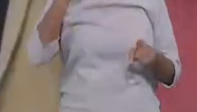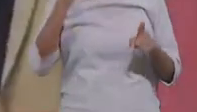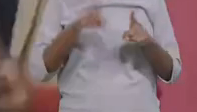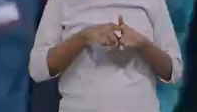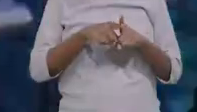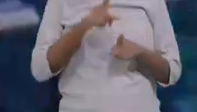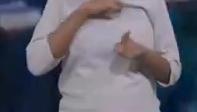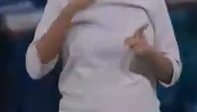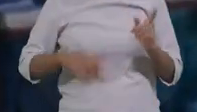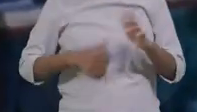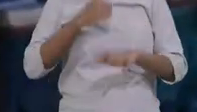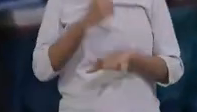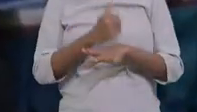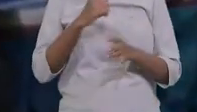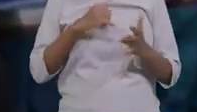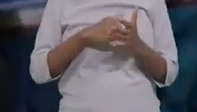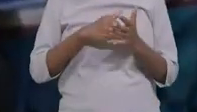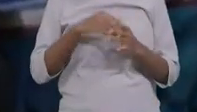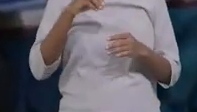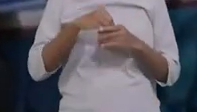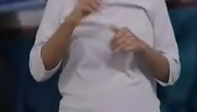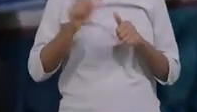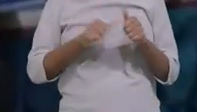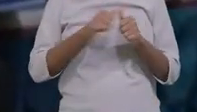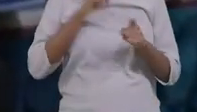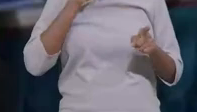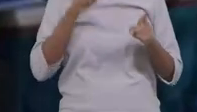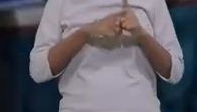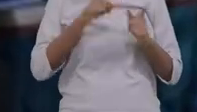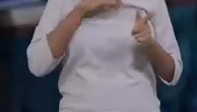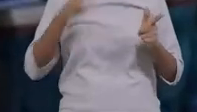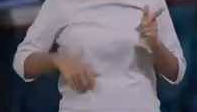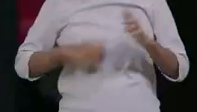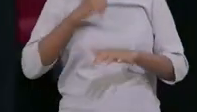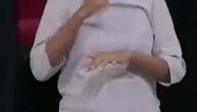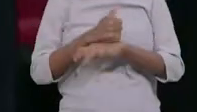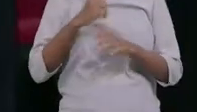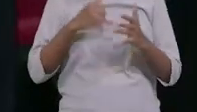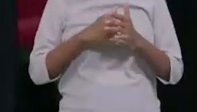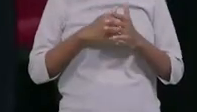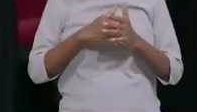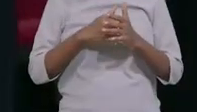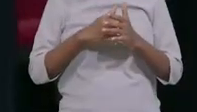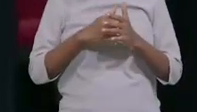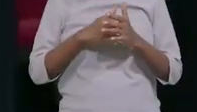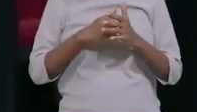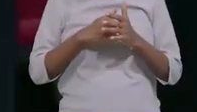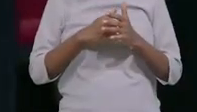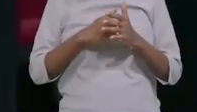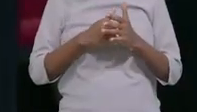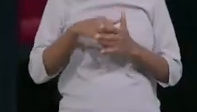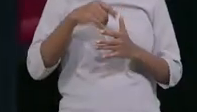Dans la vie de chaque frère, Seigneur, confirme-le. Dans la vie de chaque sœur, Seigneur, confirme-le.